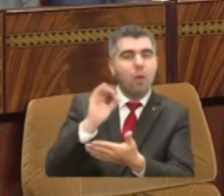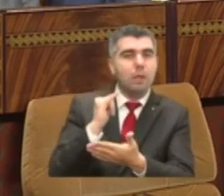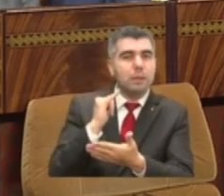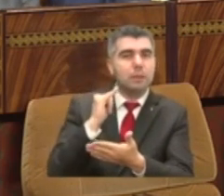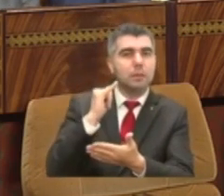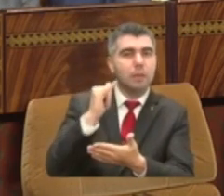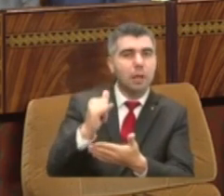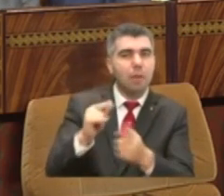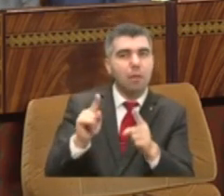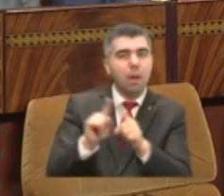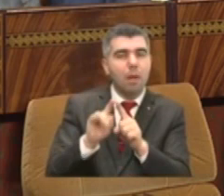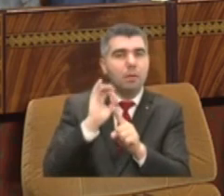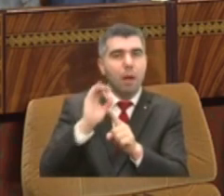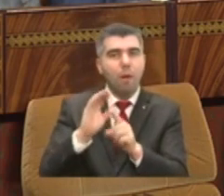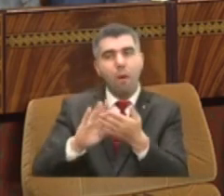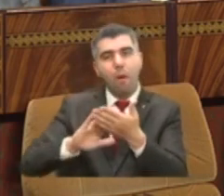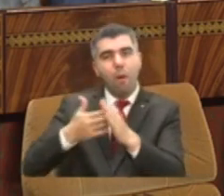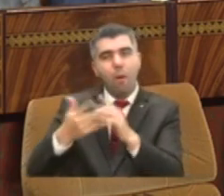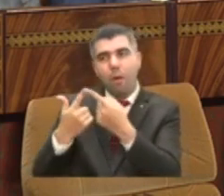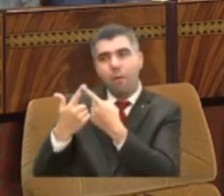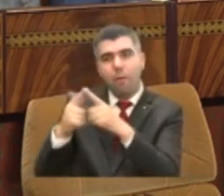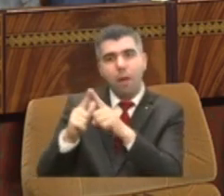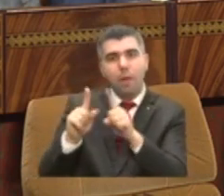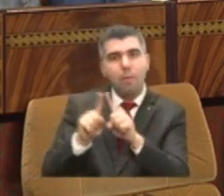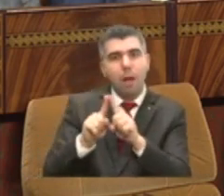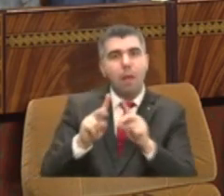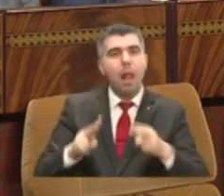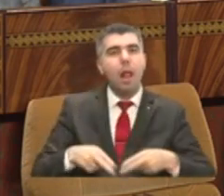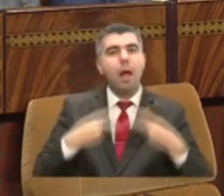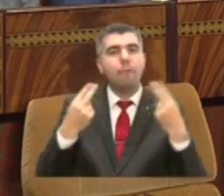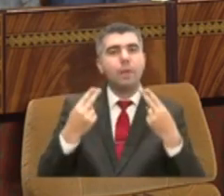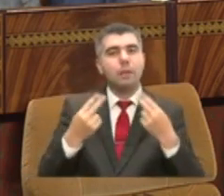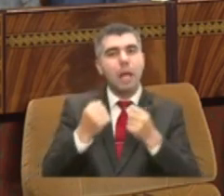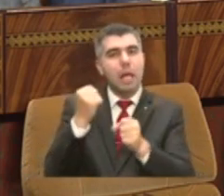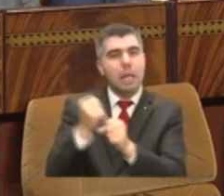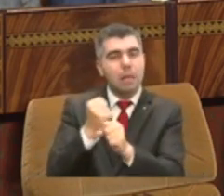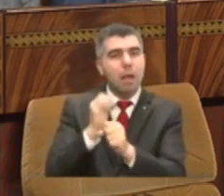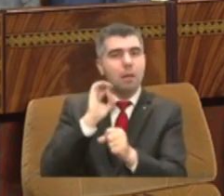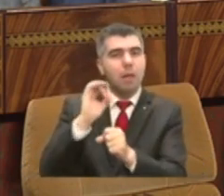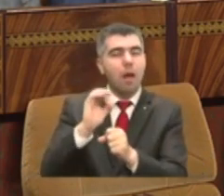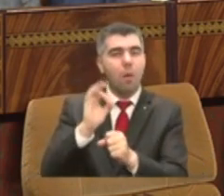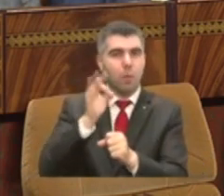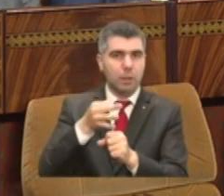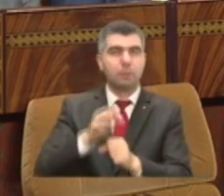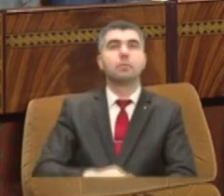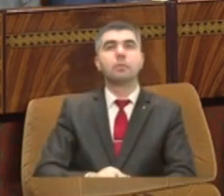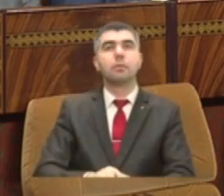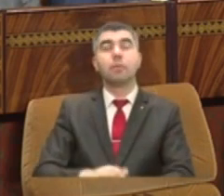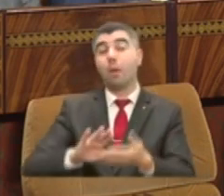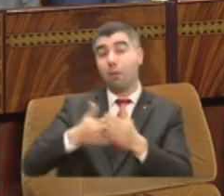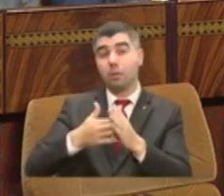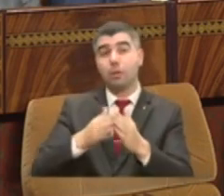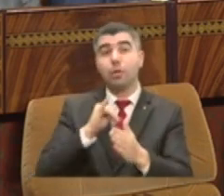اندماجه الكامل ومشاركته المنتجة في الحياة الوطنية والمهنية من أجل الاستفادة من إمكانيات الشباب